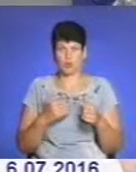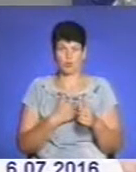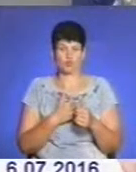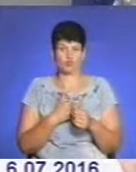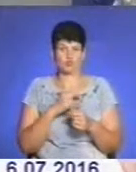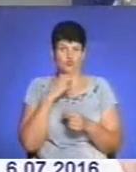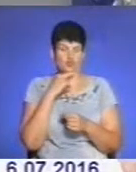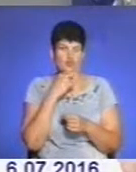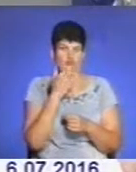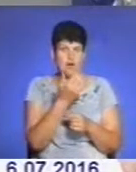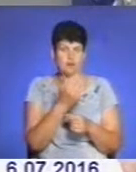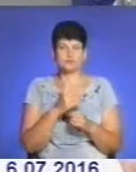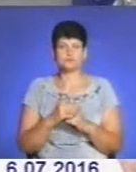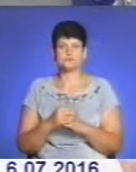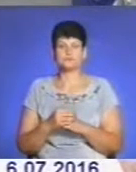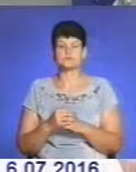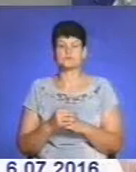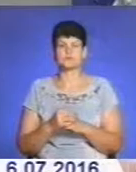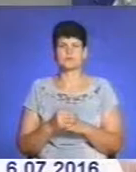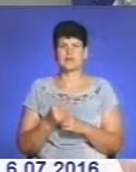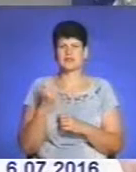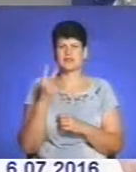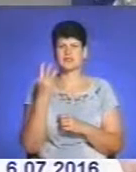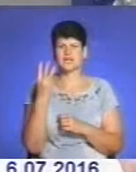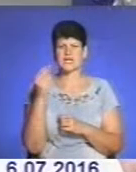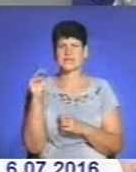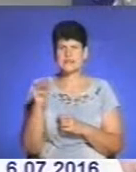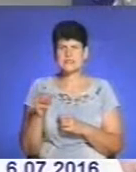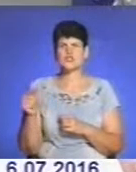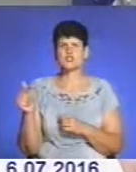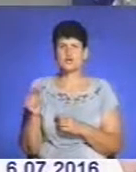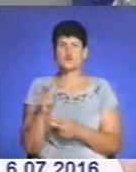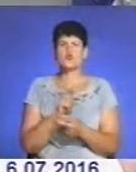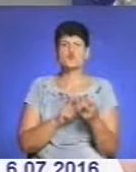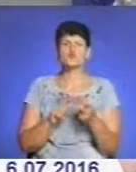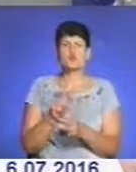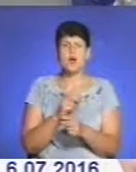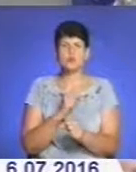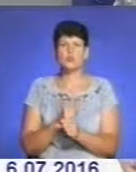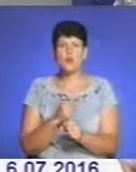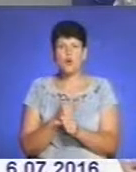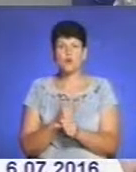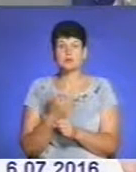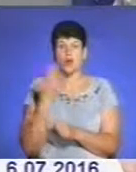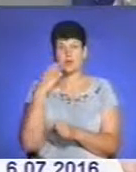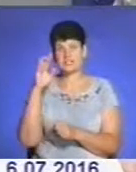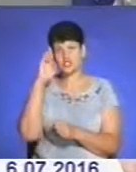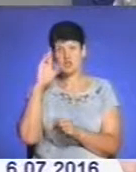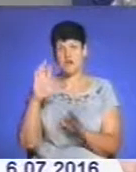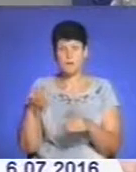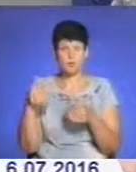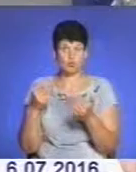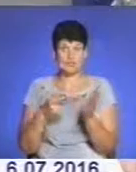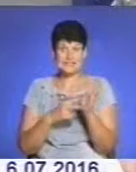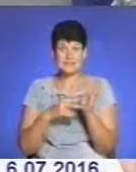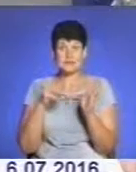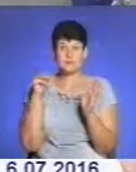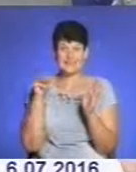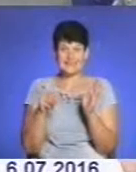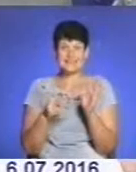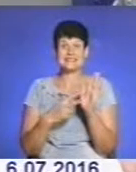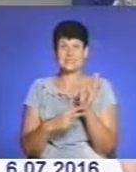увагу, що за 2-3 тисячі гривень вони десь шукають собі роботу, а коли держава пропонує 7070